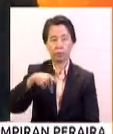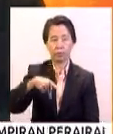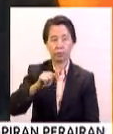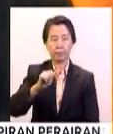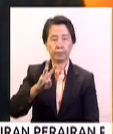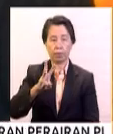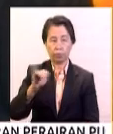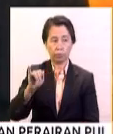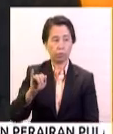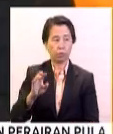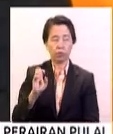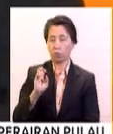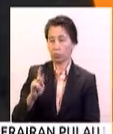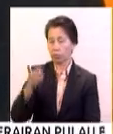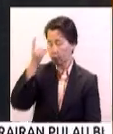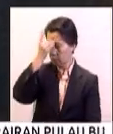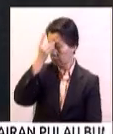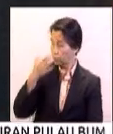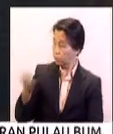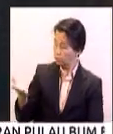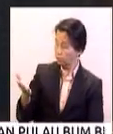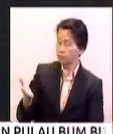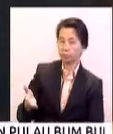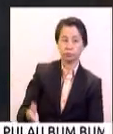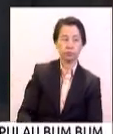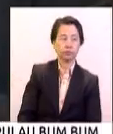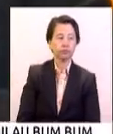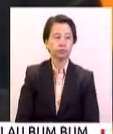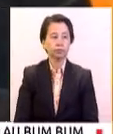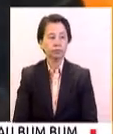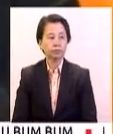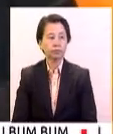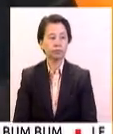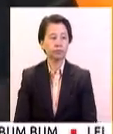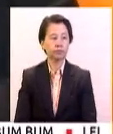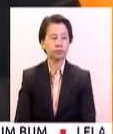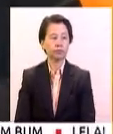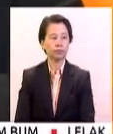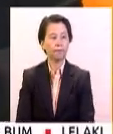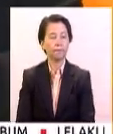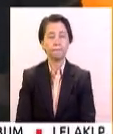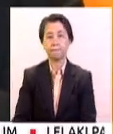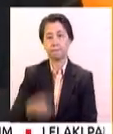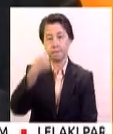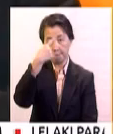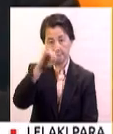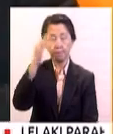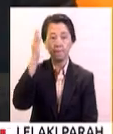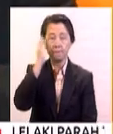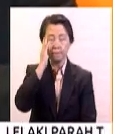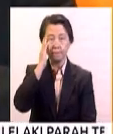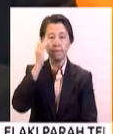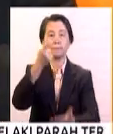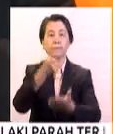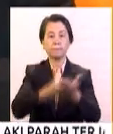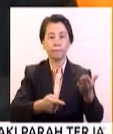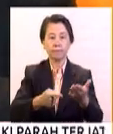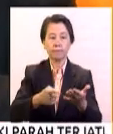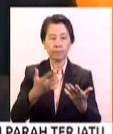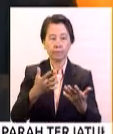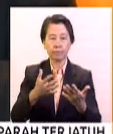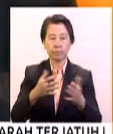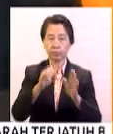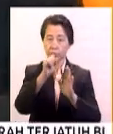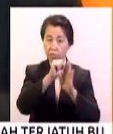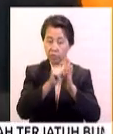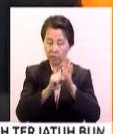Datuk. Terima kasih, Datuk. Sama-sama. Baik, Datuk. Untuk mengetahui apakah